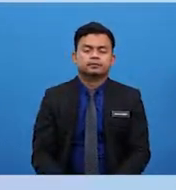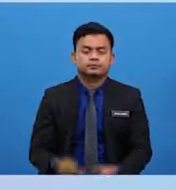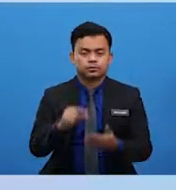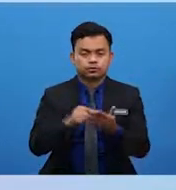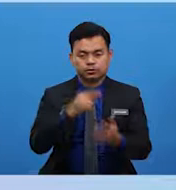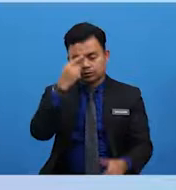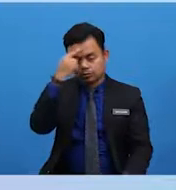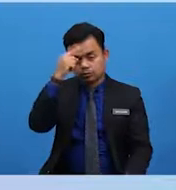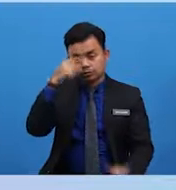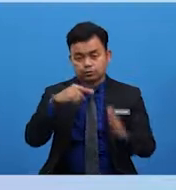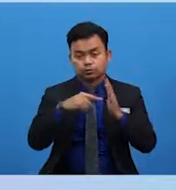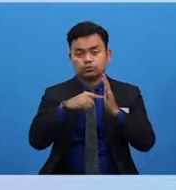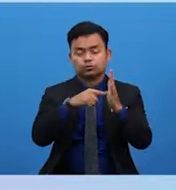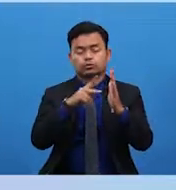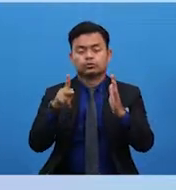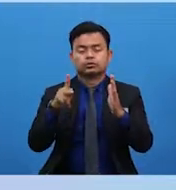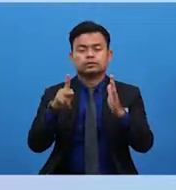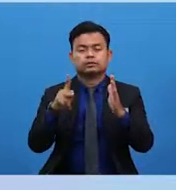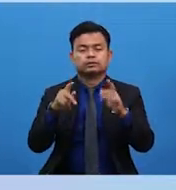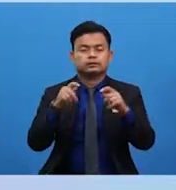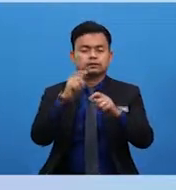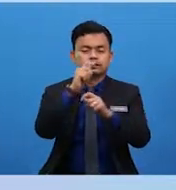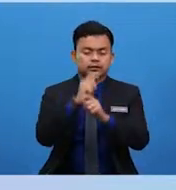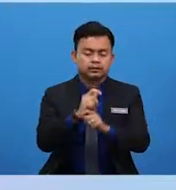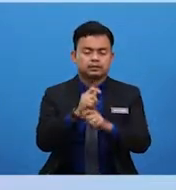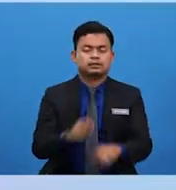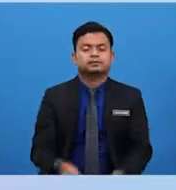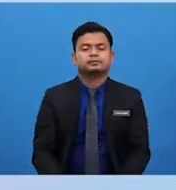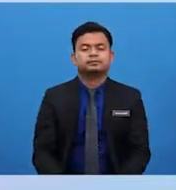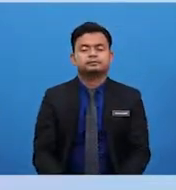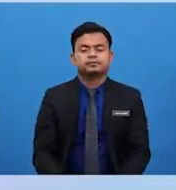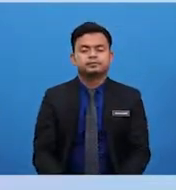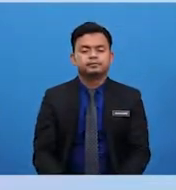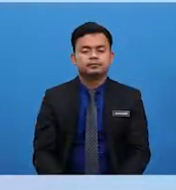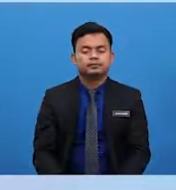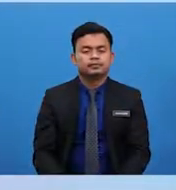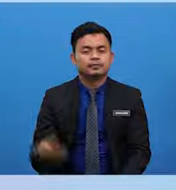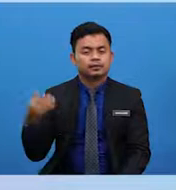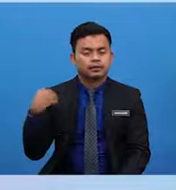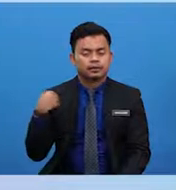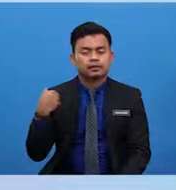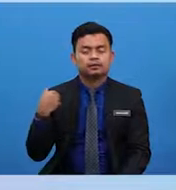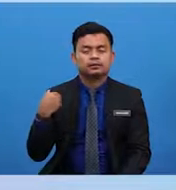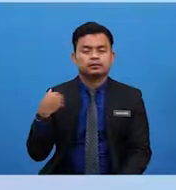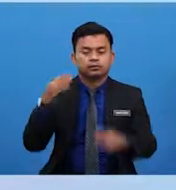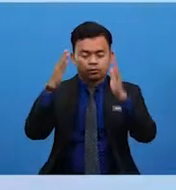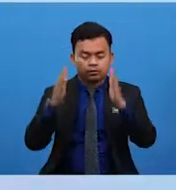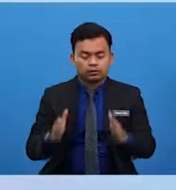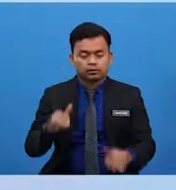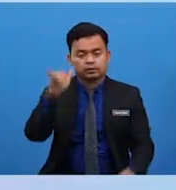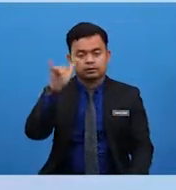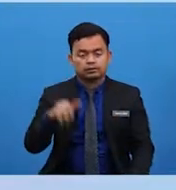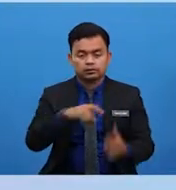digunakan untuk menunjukkan penegasan atau kontrol oh nah yang menariknya terdapat pelukis yang